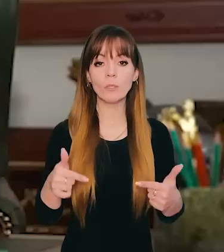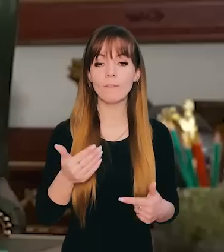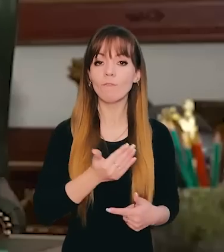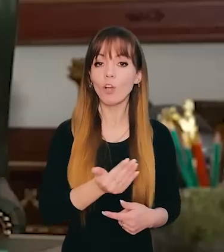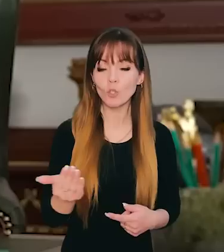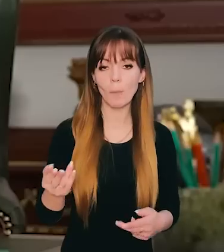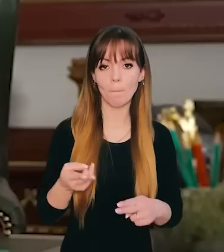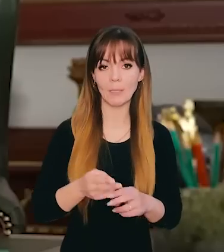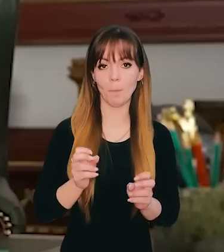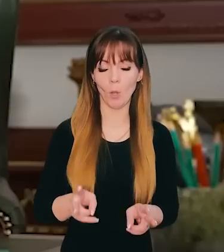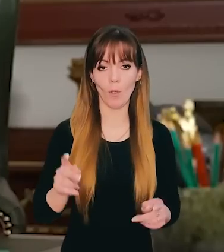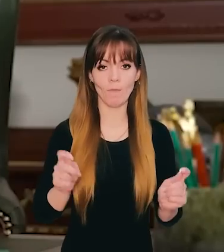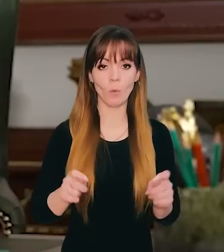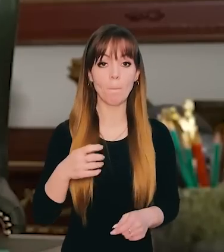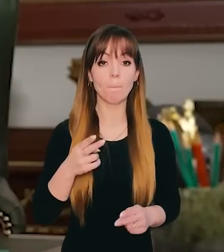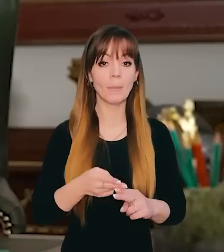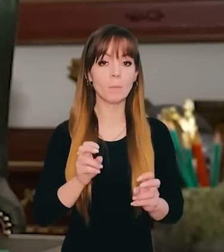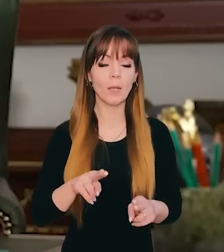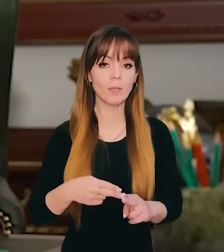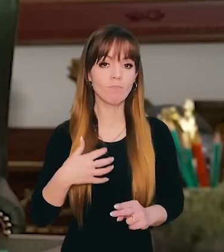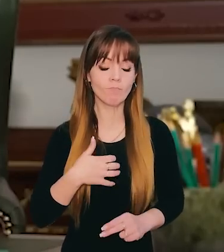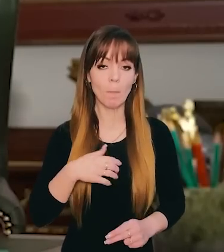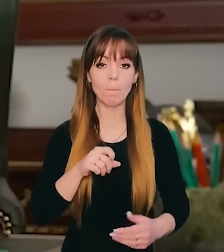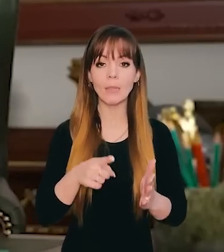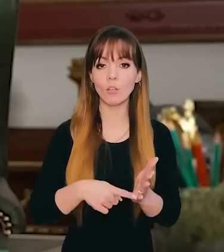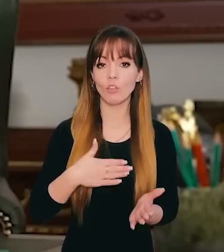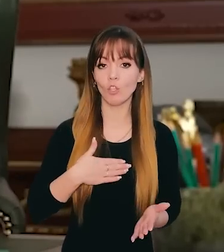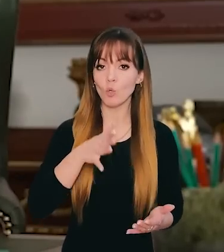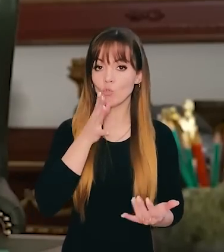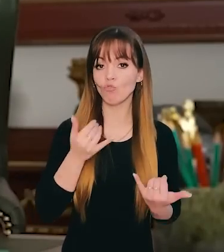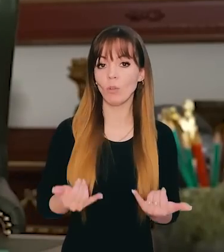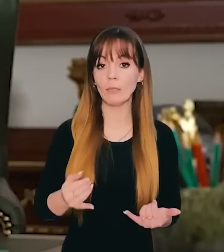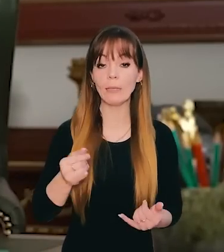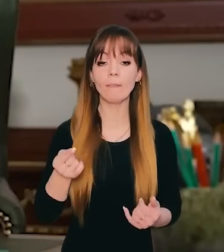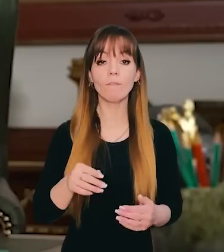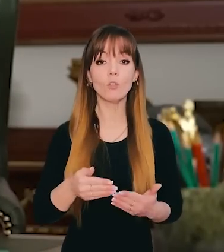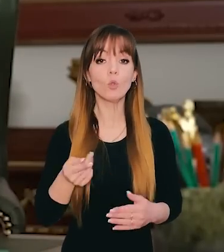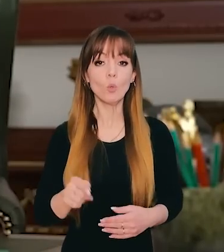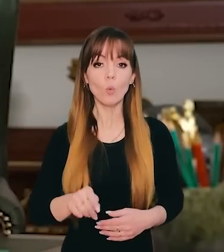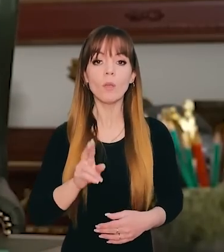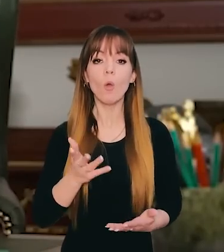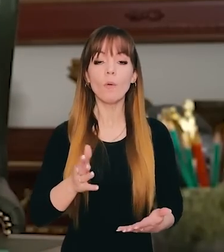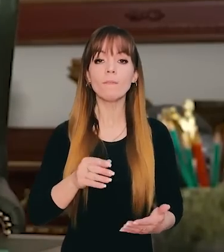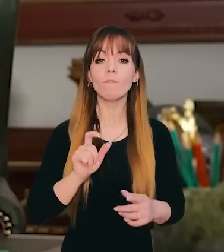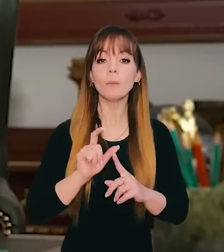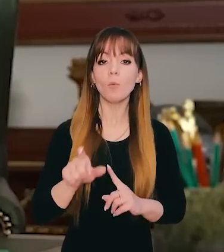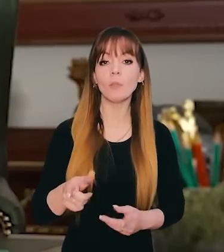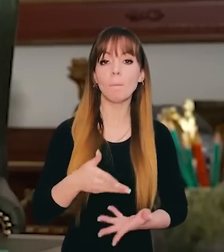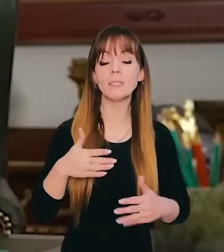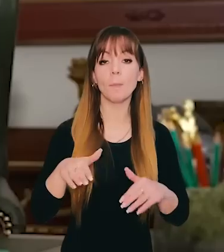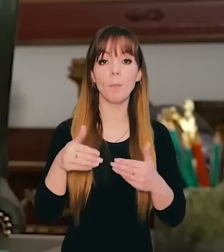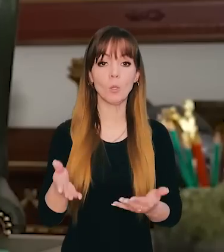вашого безпекового форуму безпека - це ключове питання нашого часу і від того яку відповідь ми